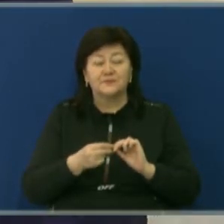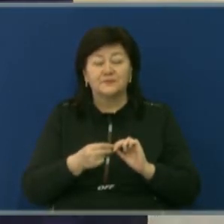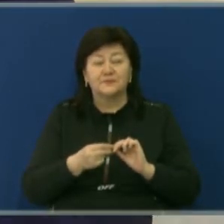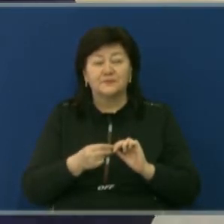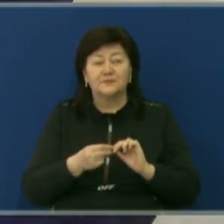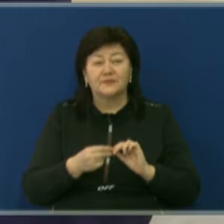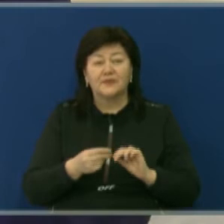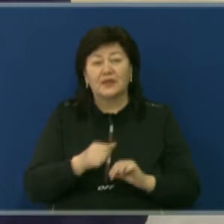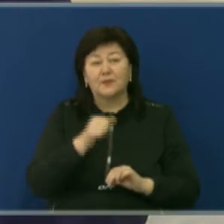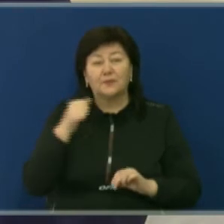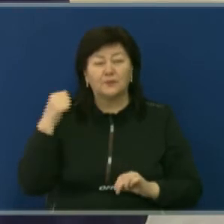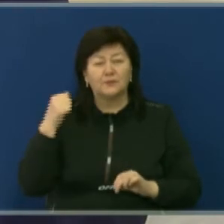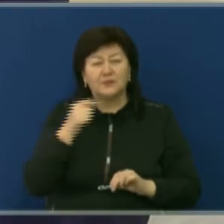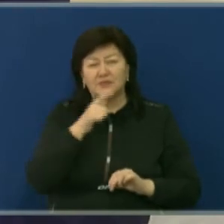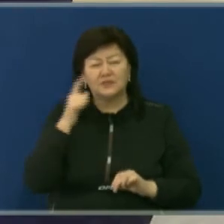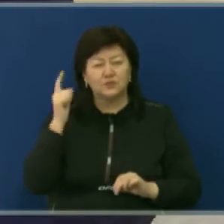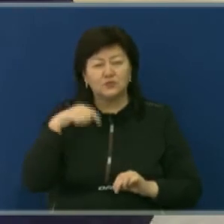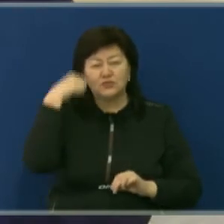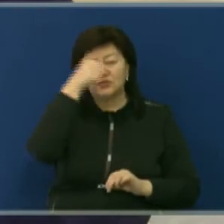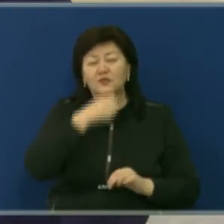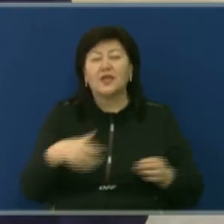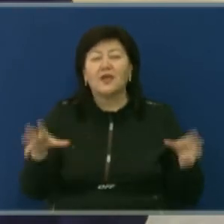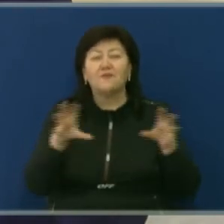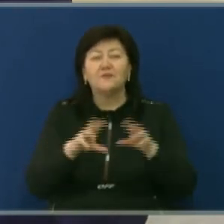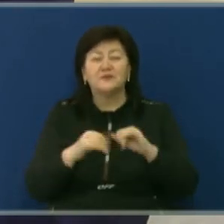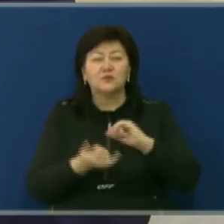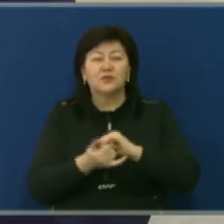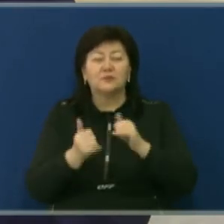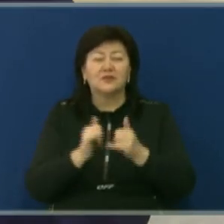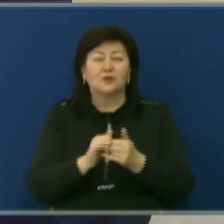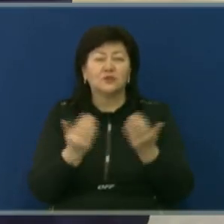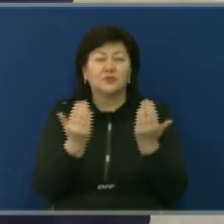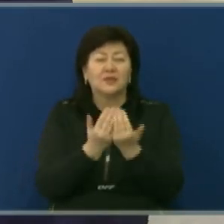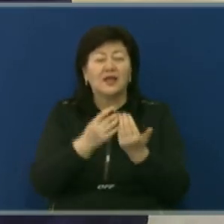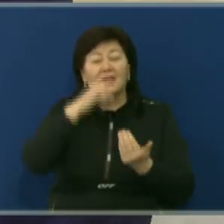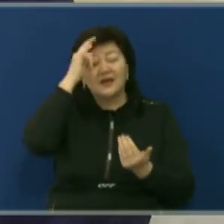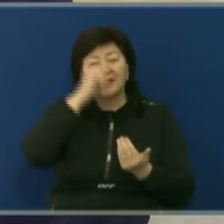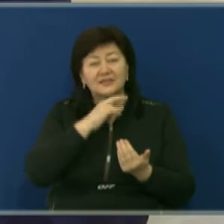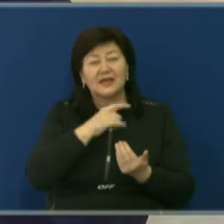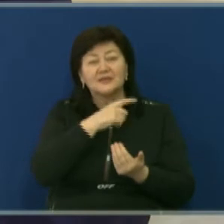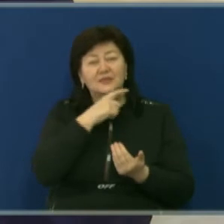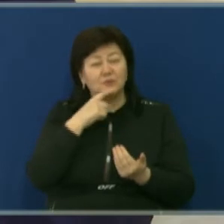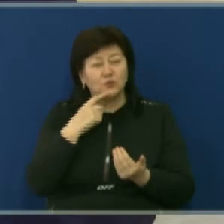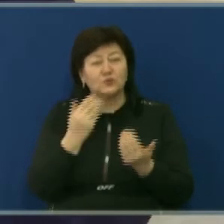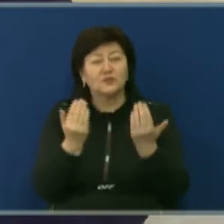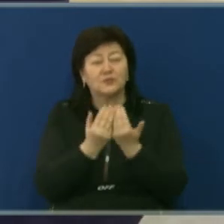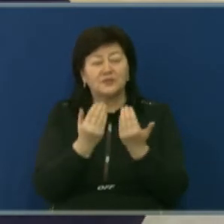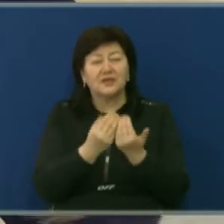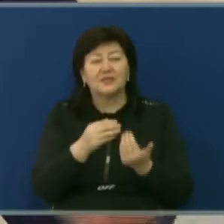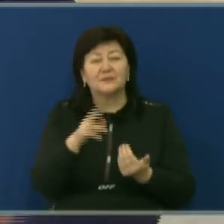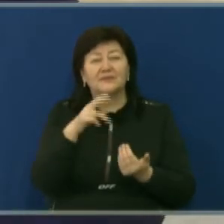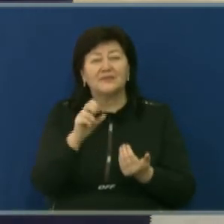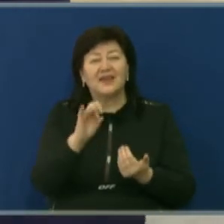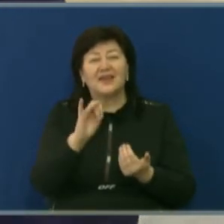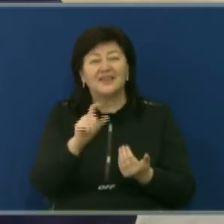В целом, в предыдущие годы мы вместе с Усть-Каменогорским театром, Русским театром, Казахским театром, нашим молодежным театром Дарига-Ай, театром